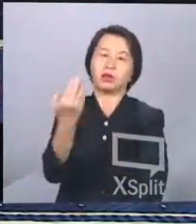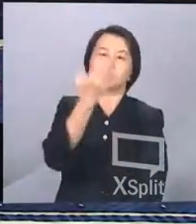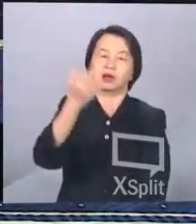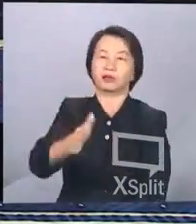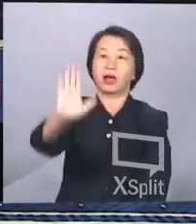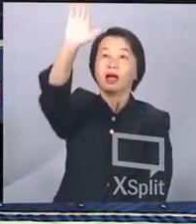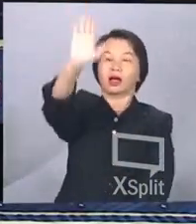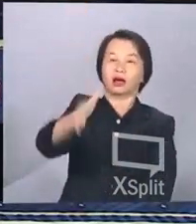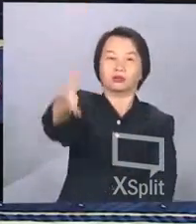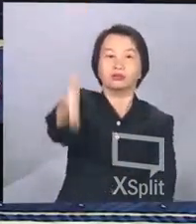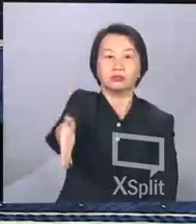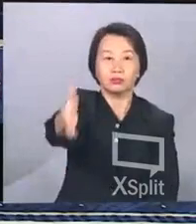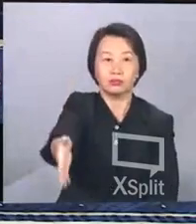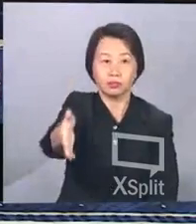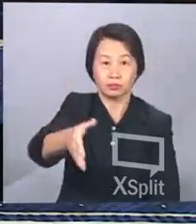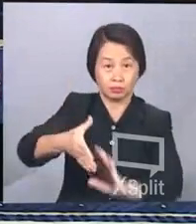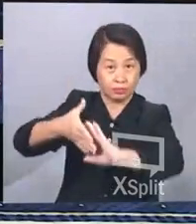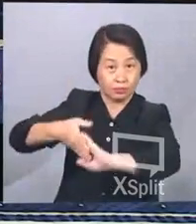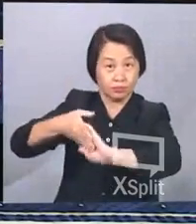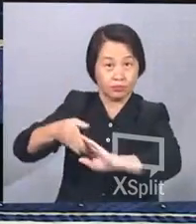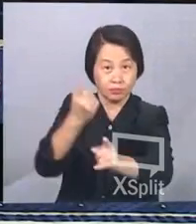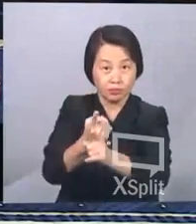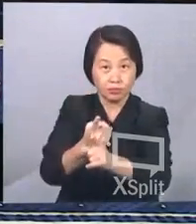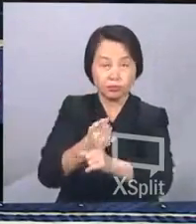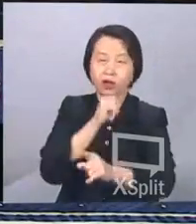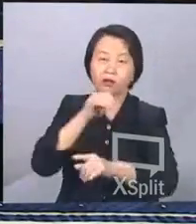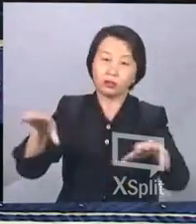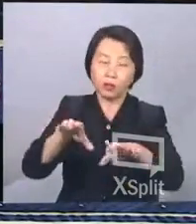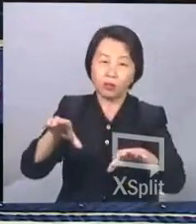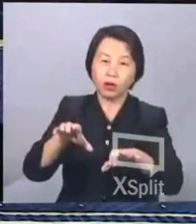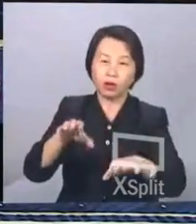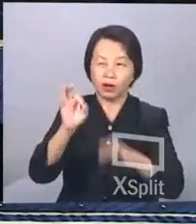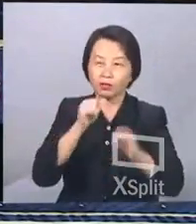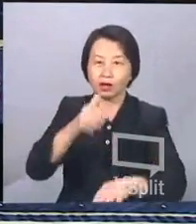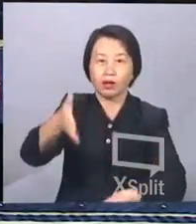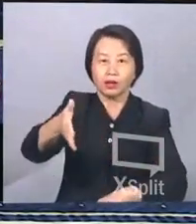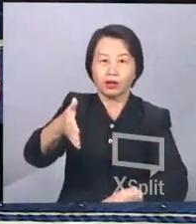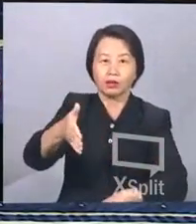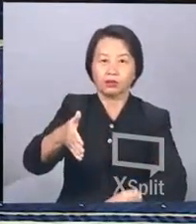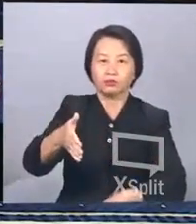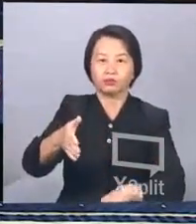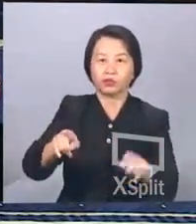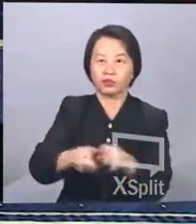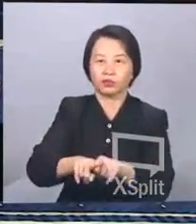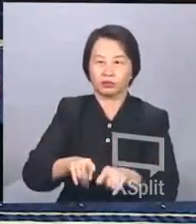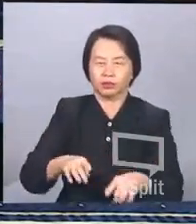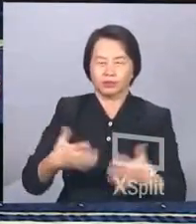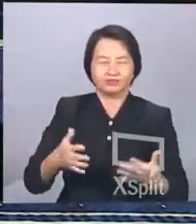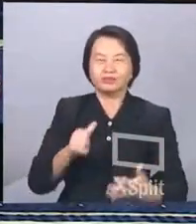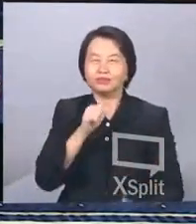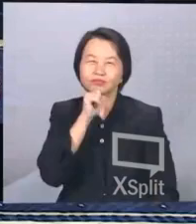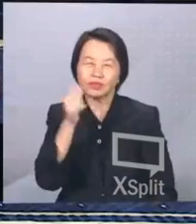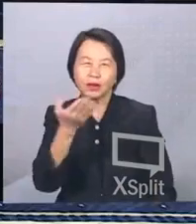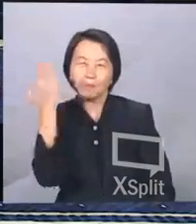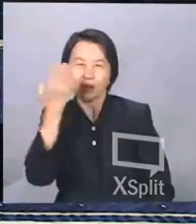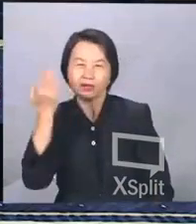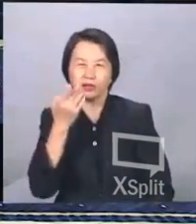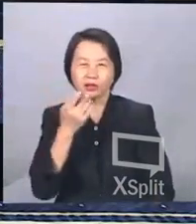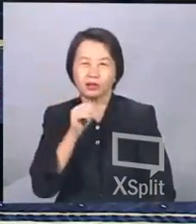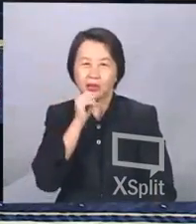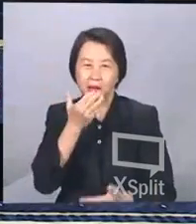perkara yang biasa dibuat kalau tak dibuat Hanya dianggap janggal ataupun tak